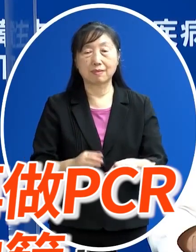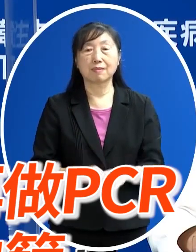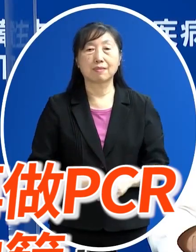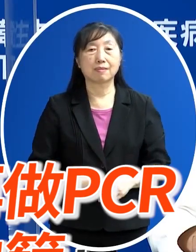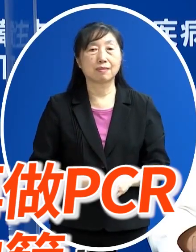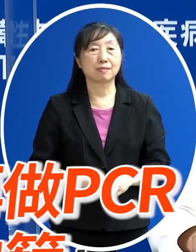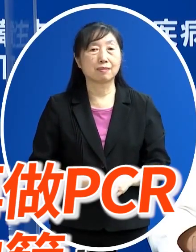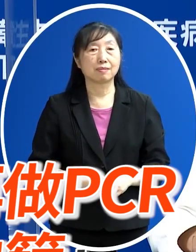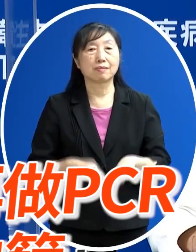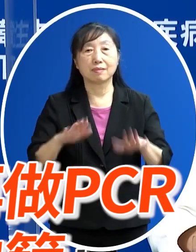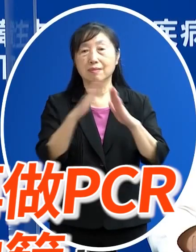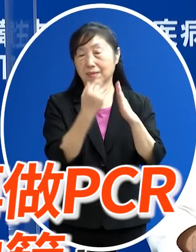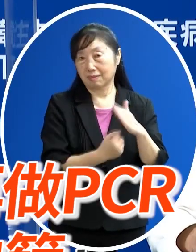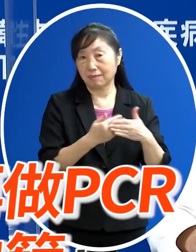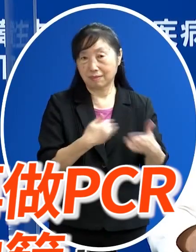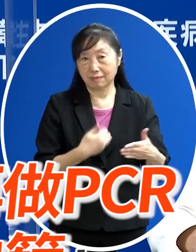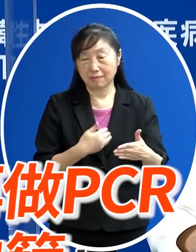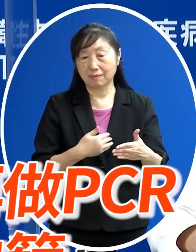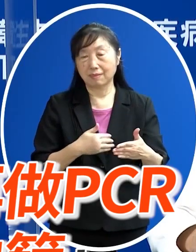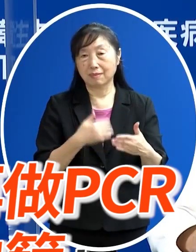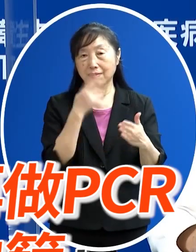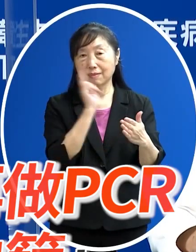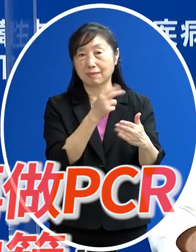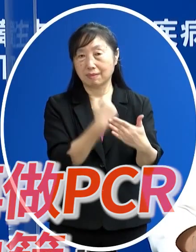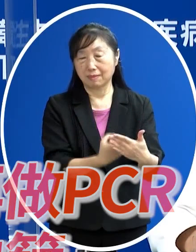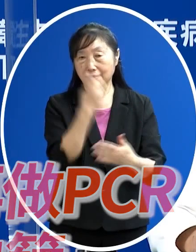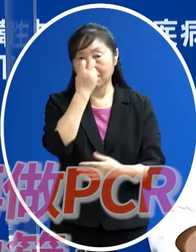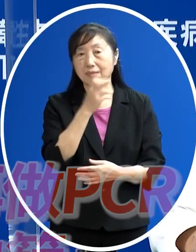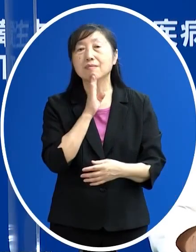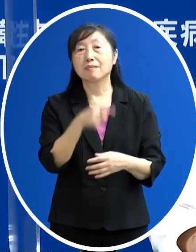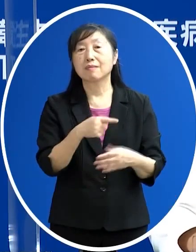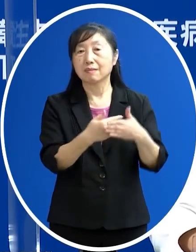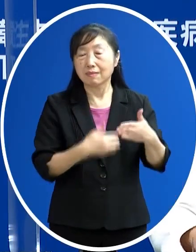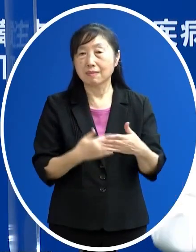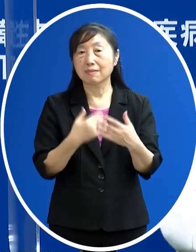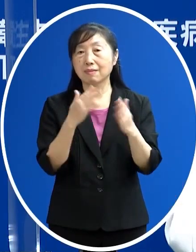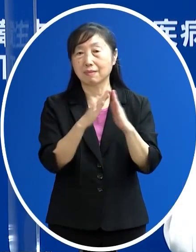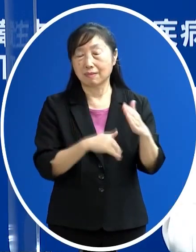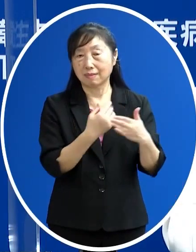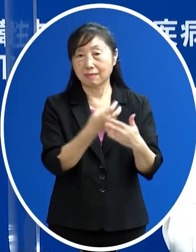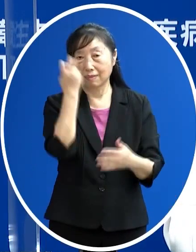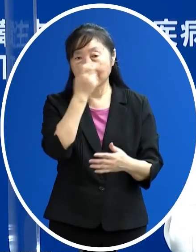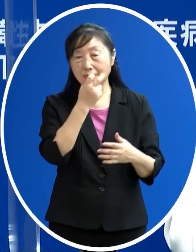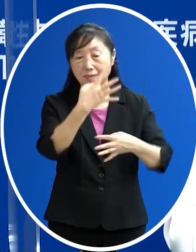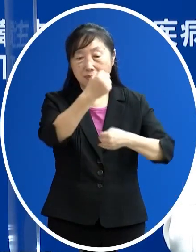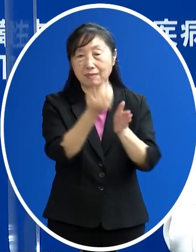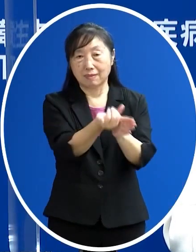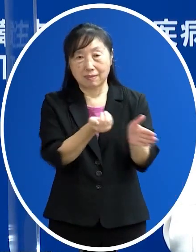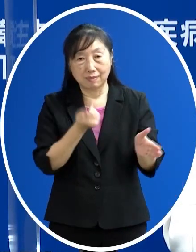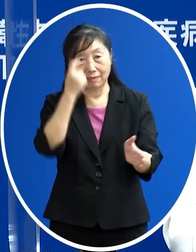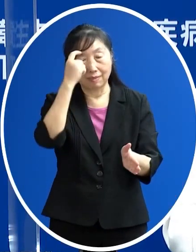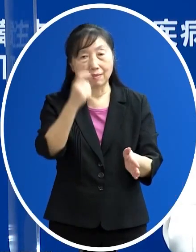将这个居家隔离跟居家检疫在隔离或检疫期满前第十天的采